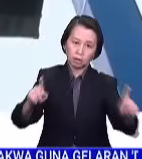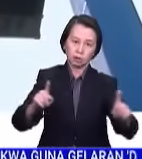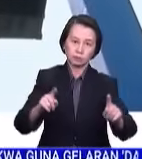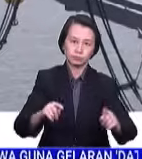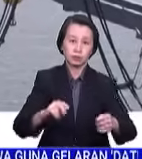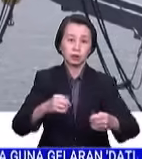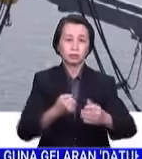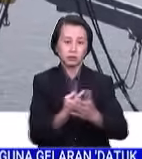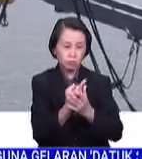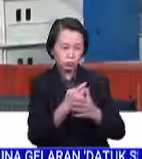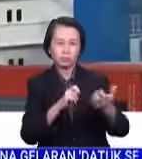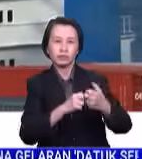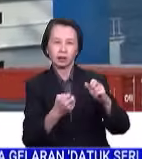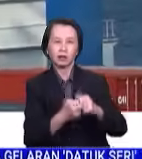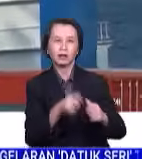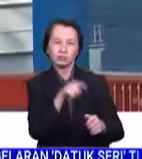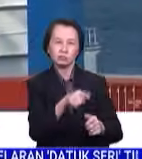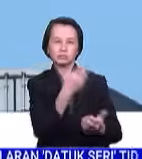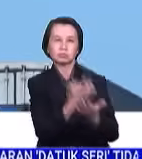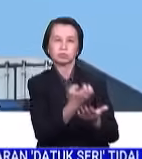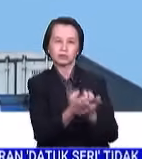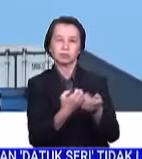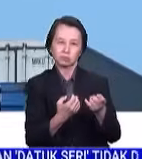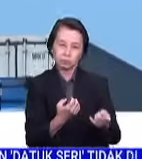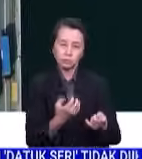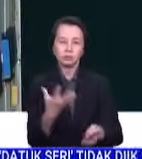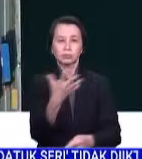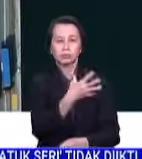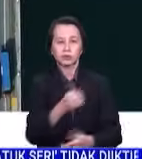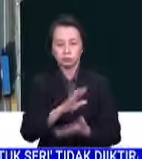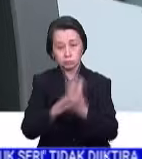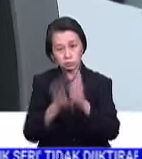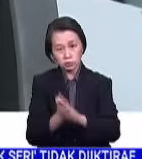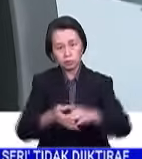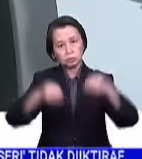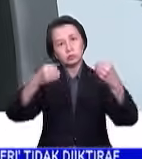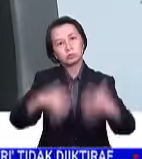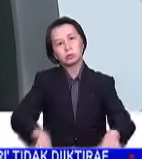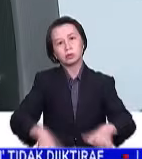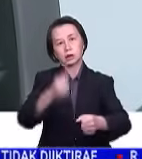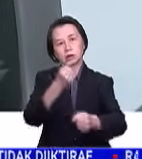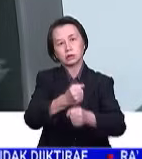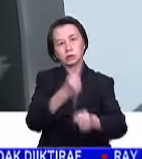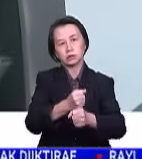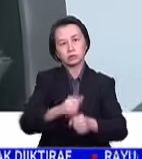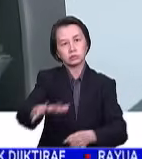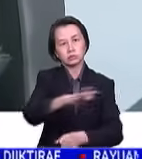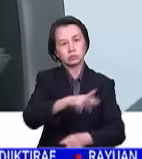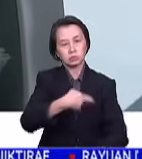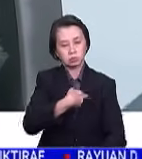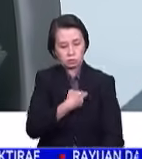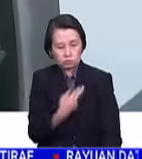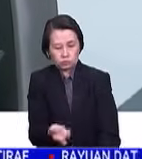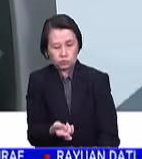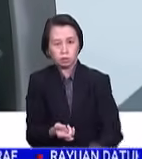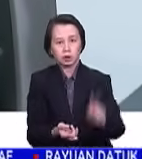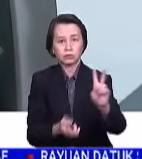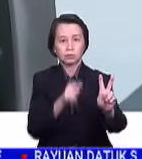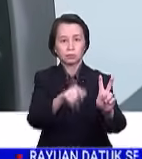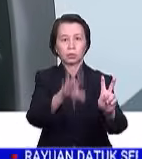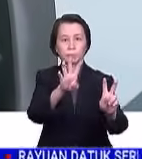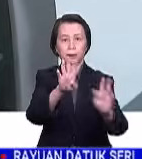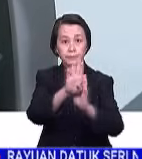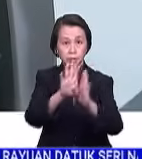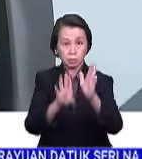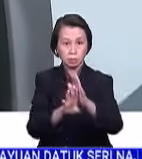memberi impak mendalam terhadap ekonomi. Ia juga mengakibatkan kehilangan pekerjaan dengan anggaran kerugian